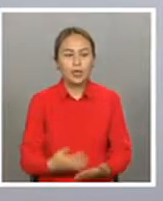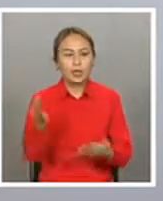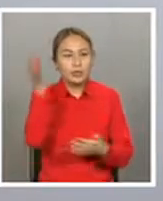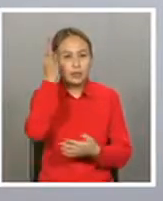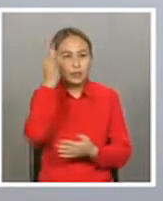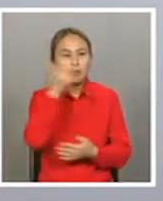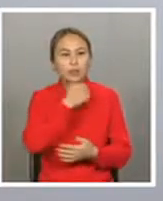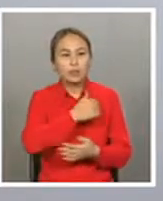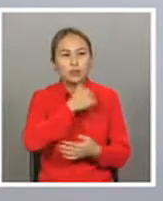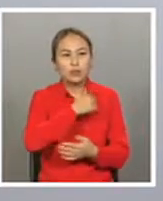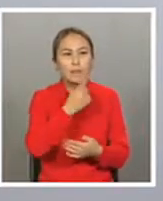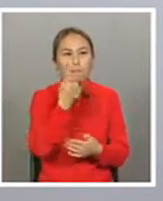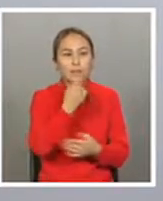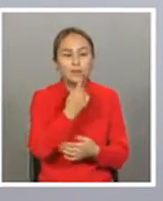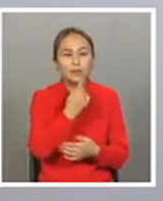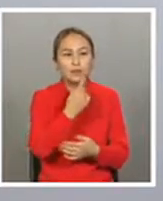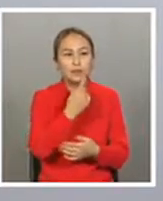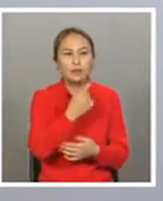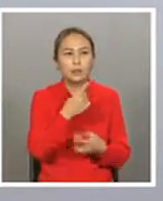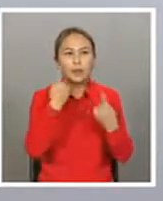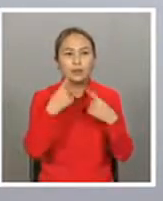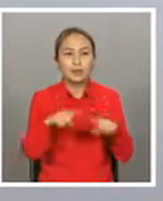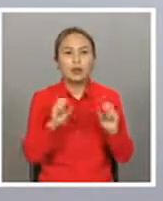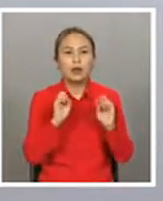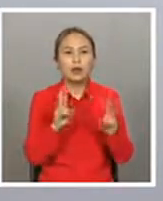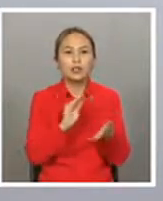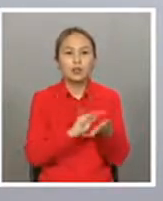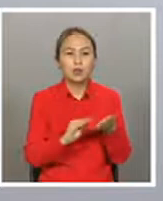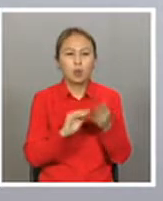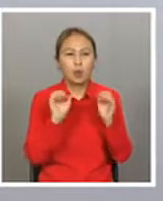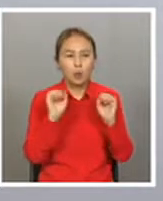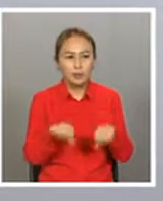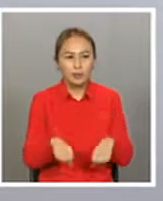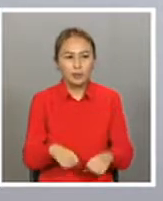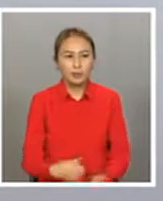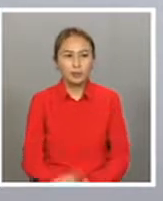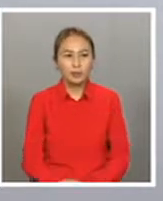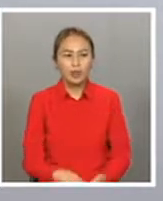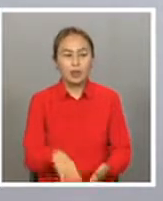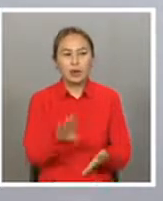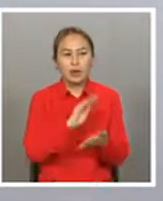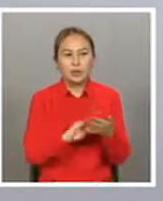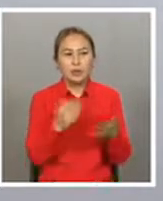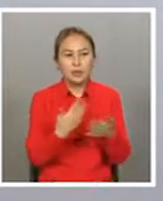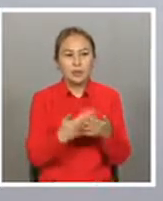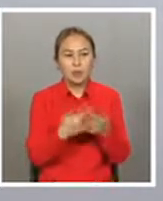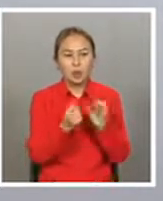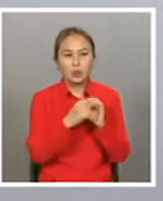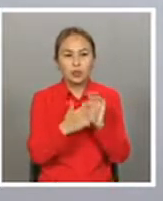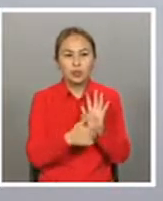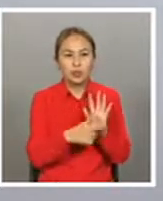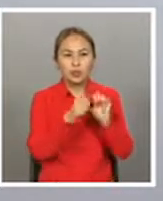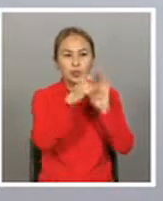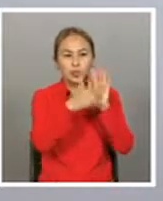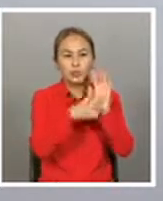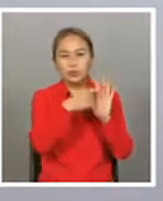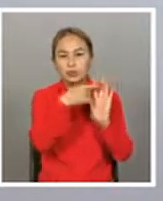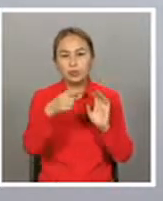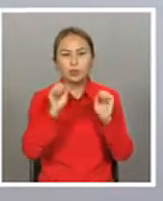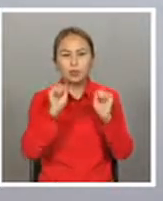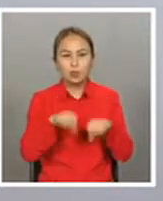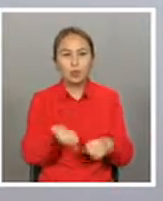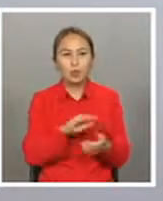балалар, 1-ді басқаша қалай жазуға болады? Айталық, 1-ді 17-ден 17 деп жазуға